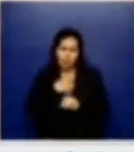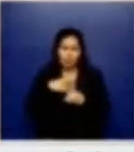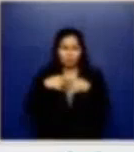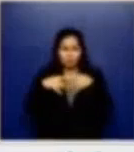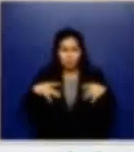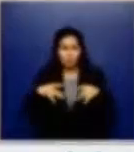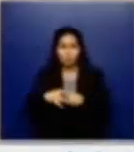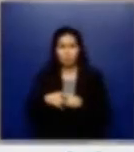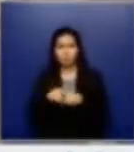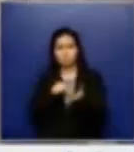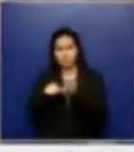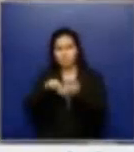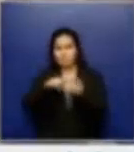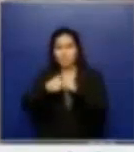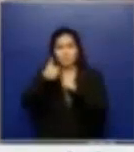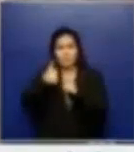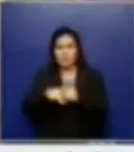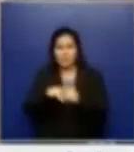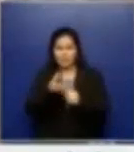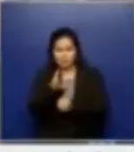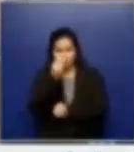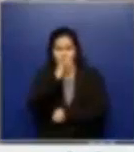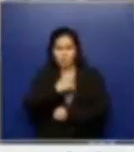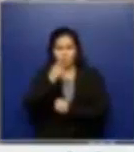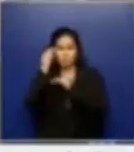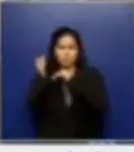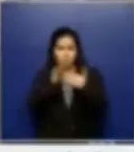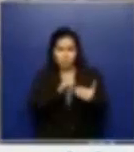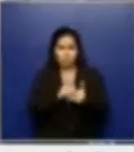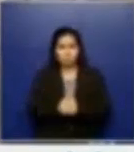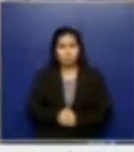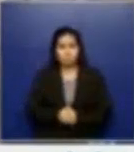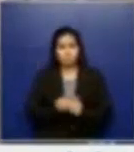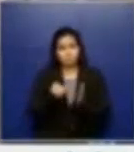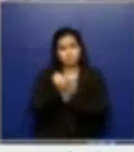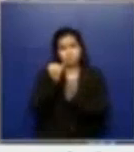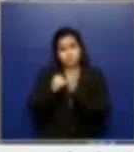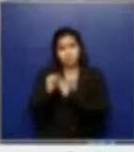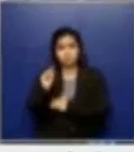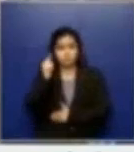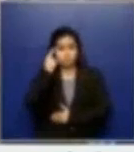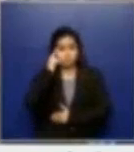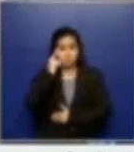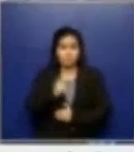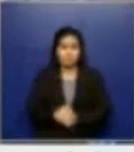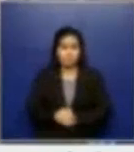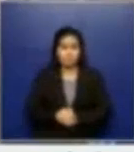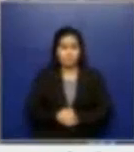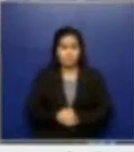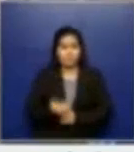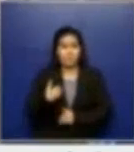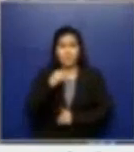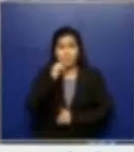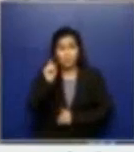บที่แก้ปัญหาไม่ตรงจุดถูกหรือไม่ถูกหลายคนพูดหน้าฟังฮะเขาหยิบยกอะไร